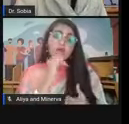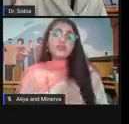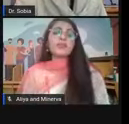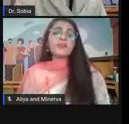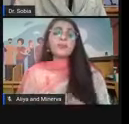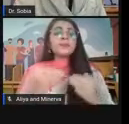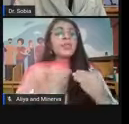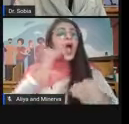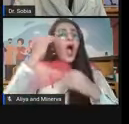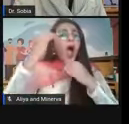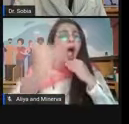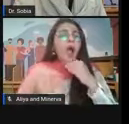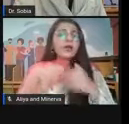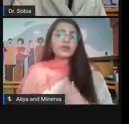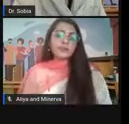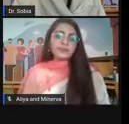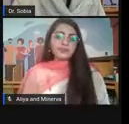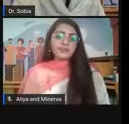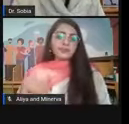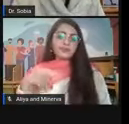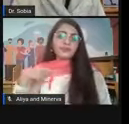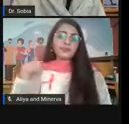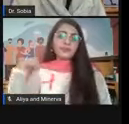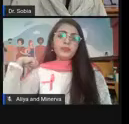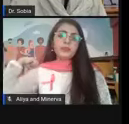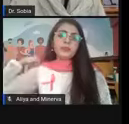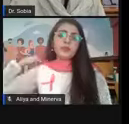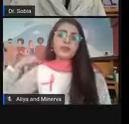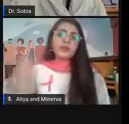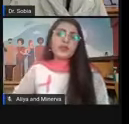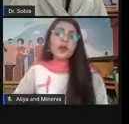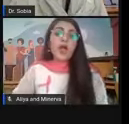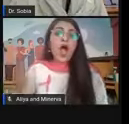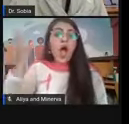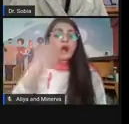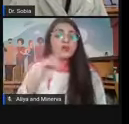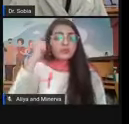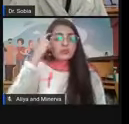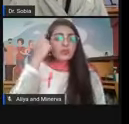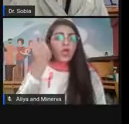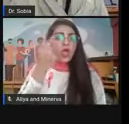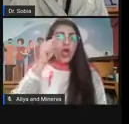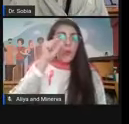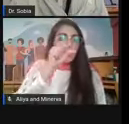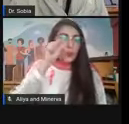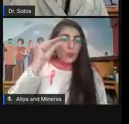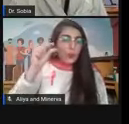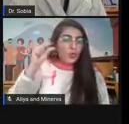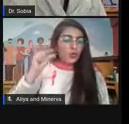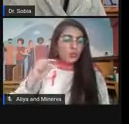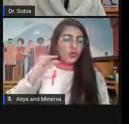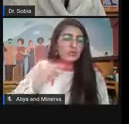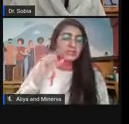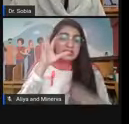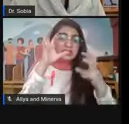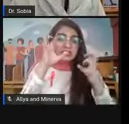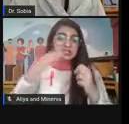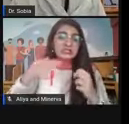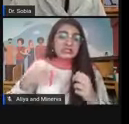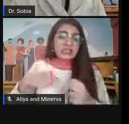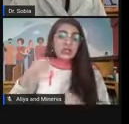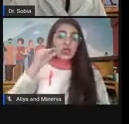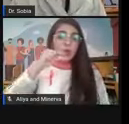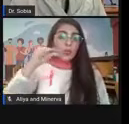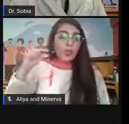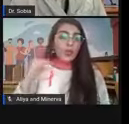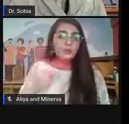अभी चलते हैं, आगे symptom देखते हैं. The next symptom is lumps, यानी कि guilty. Now this is a symptom which